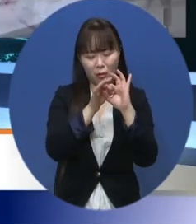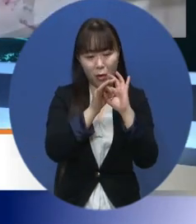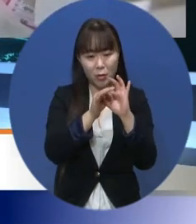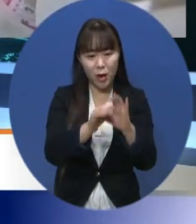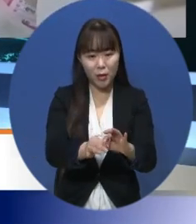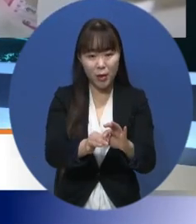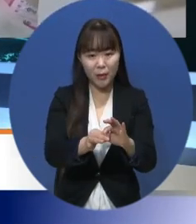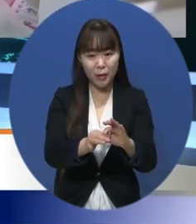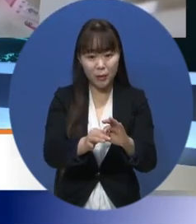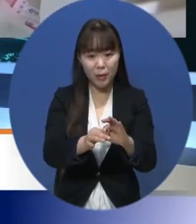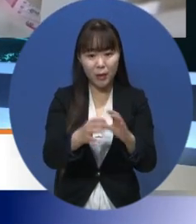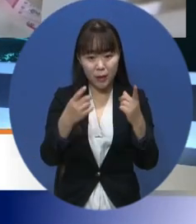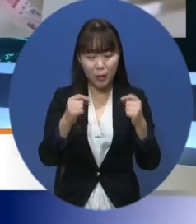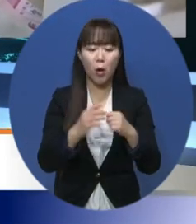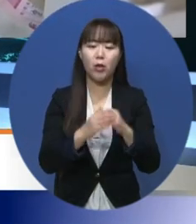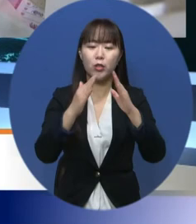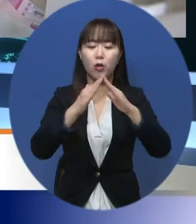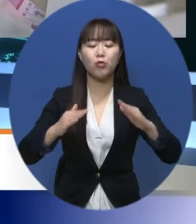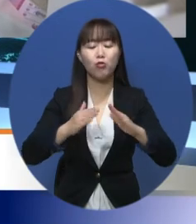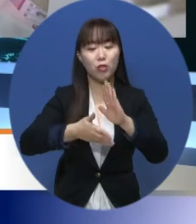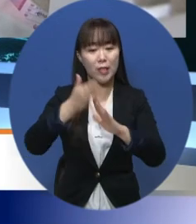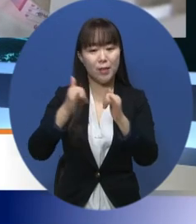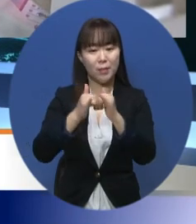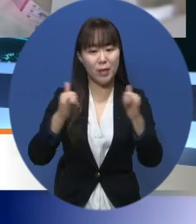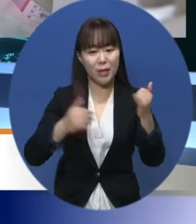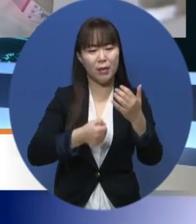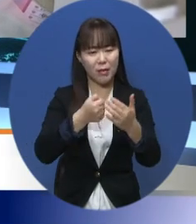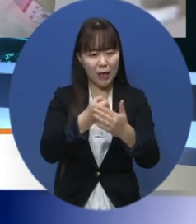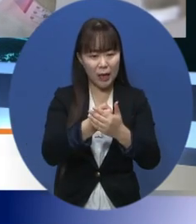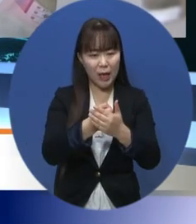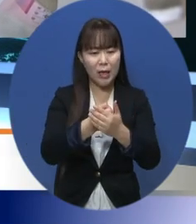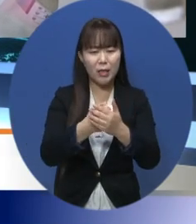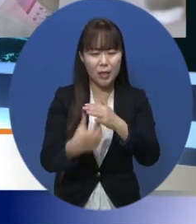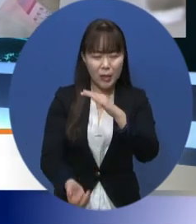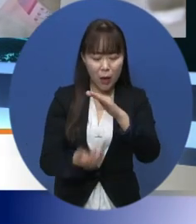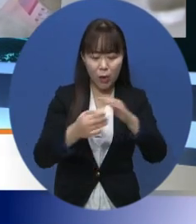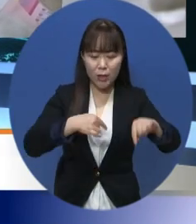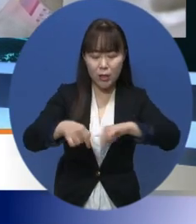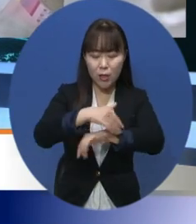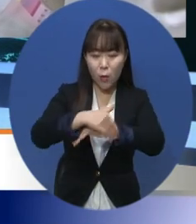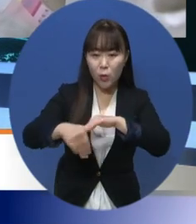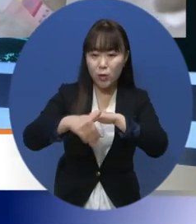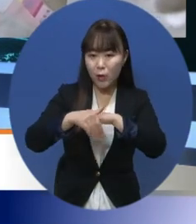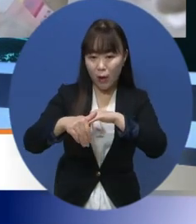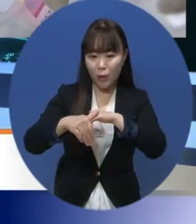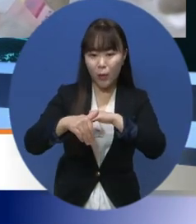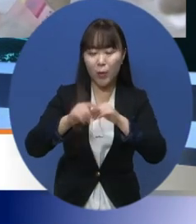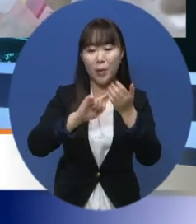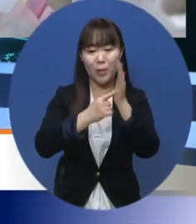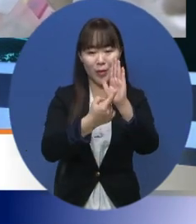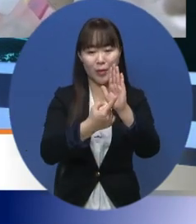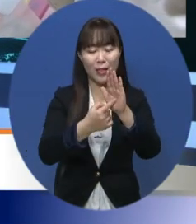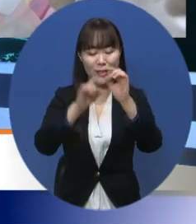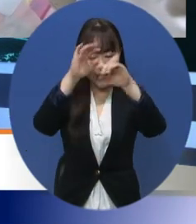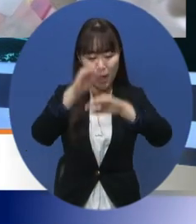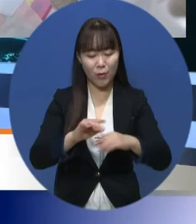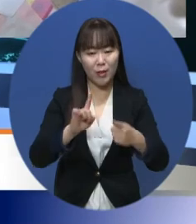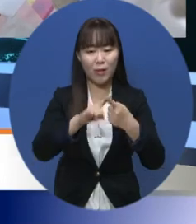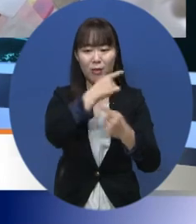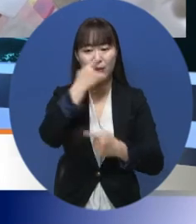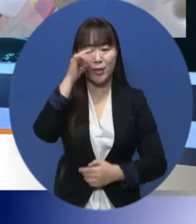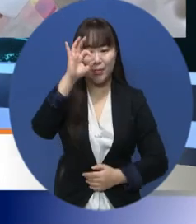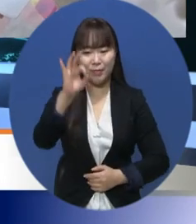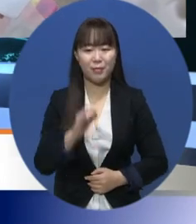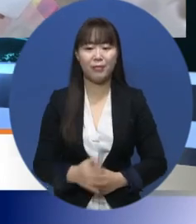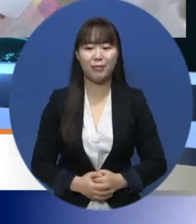진행해온 엄마의 밥상은 전주 시민들이 선택한 전주시 최고 정책으로 꼽히기도 했는데요. 자세한 내용 임지훈